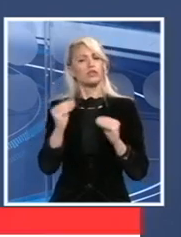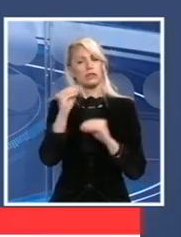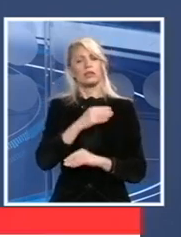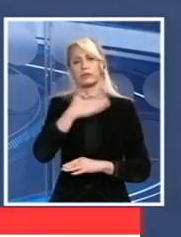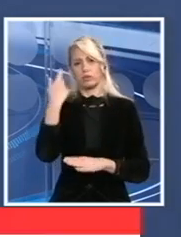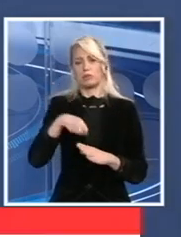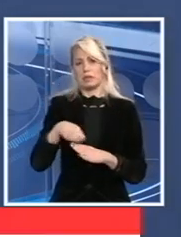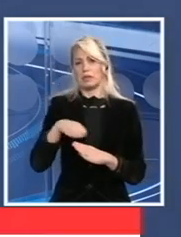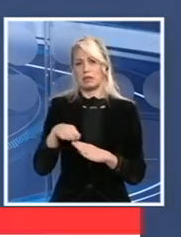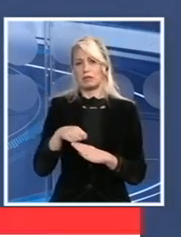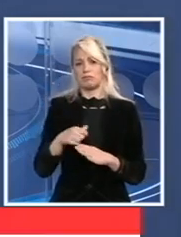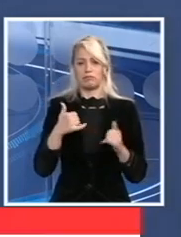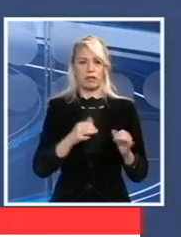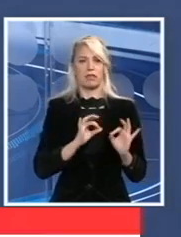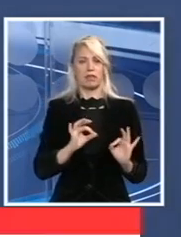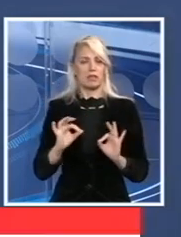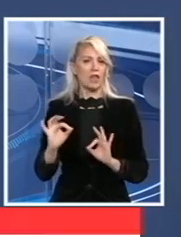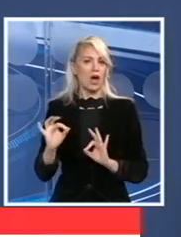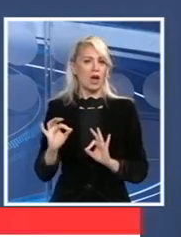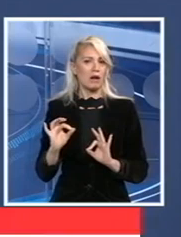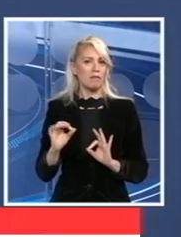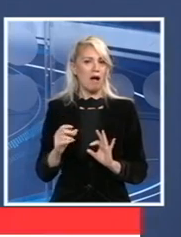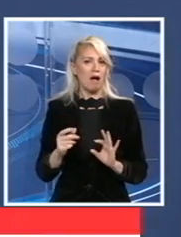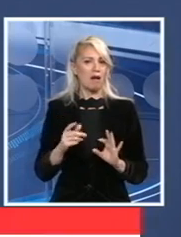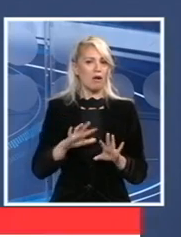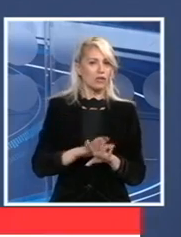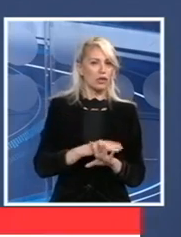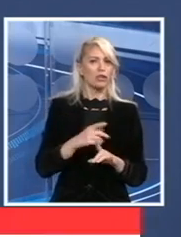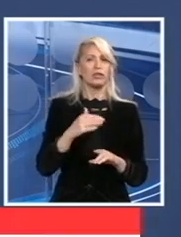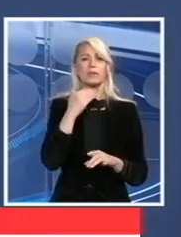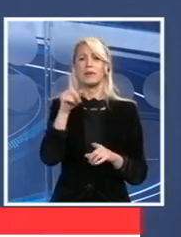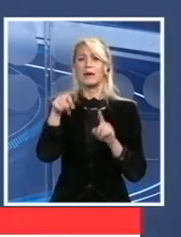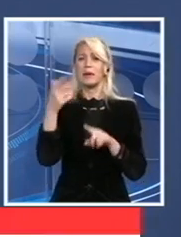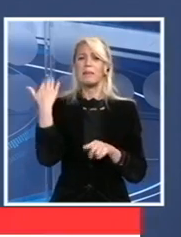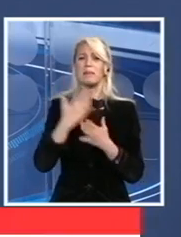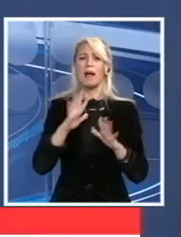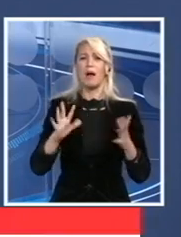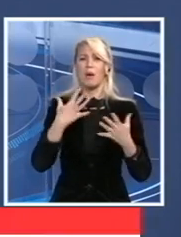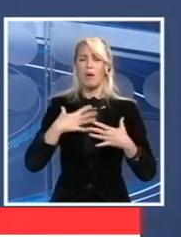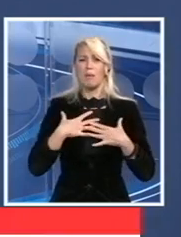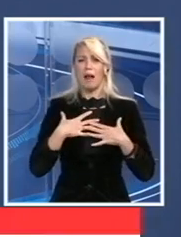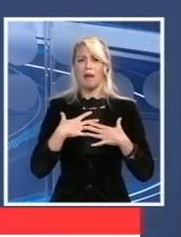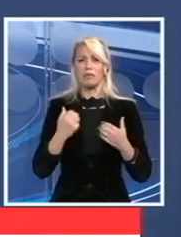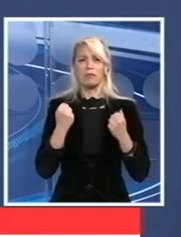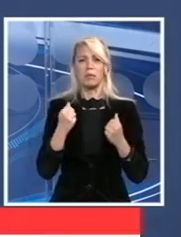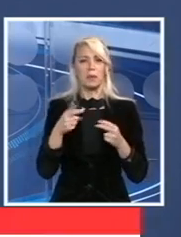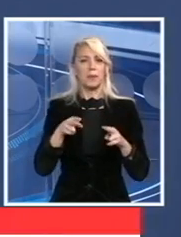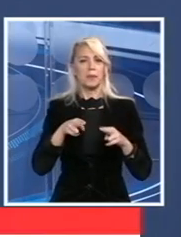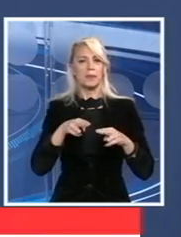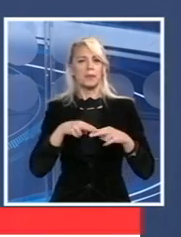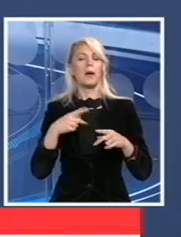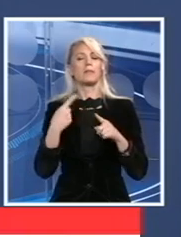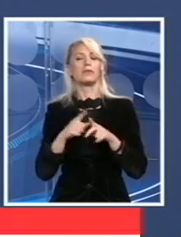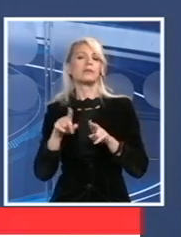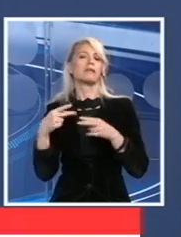potpuno normalnim sada kliničkim nalazom, čak i oni koji su imali pneumoniju i gde se postepeno vraćaju u ustanove